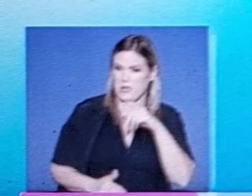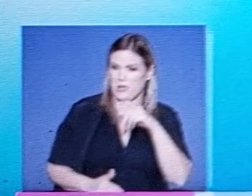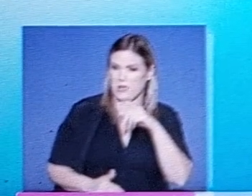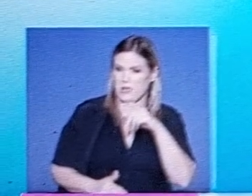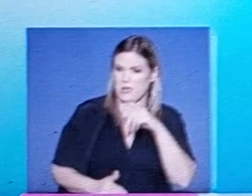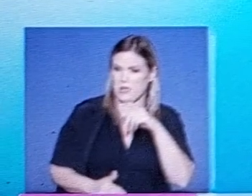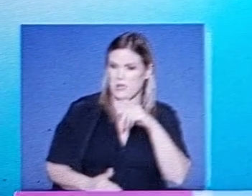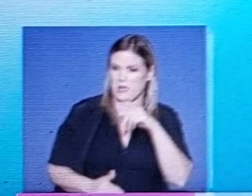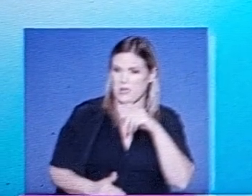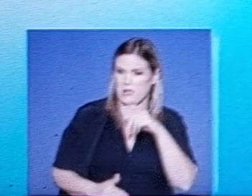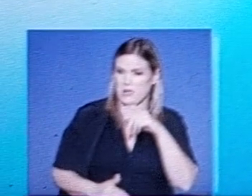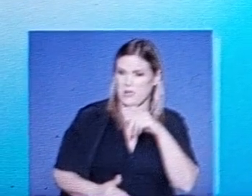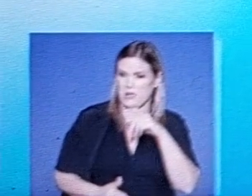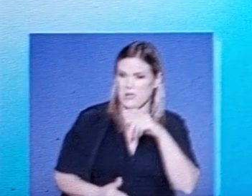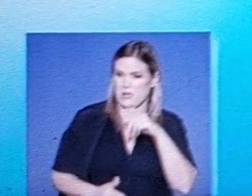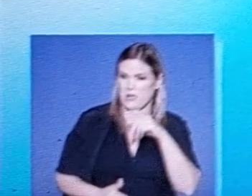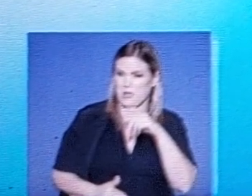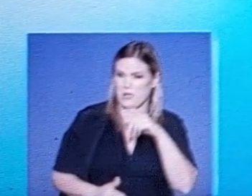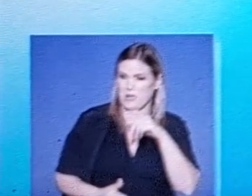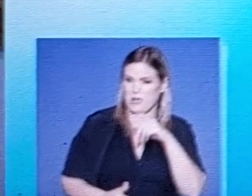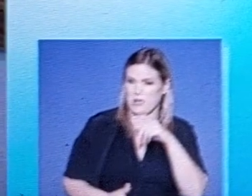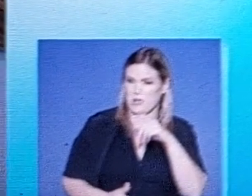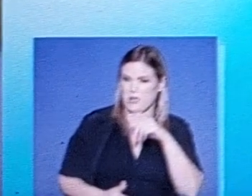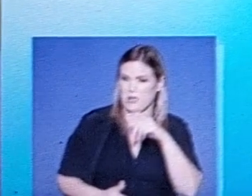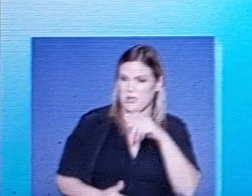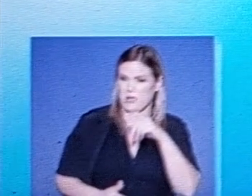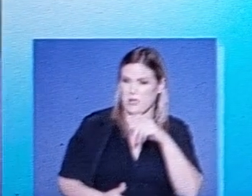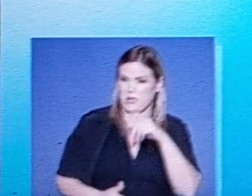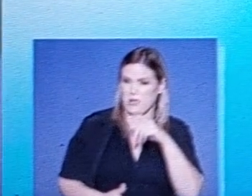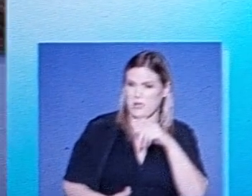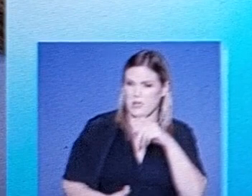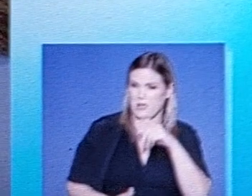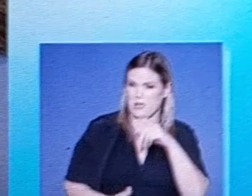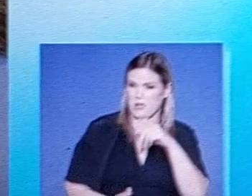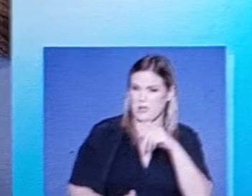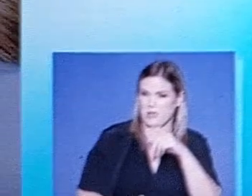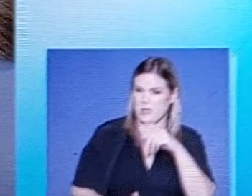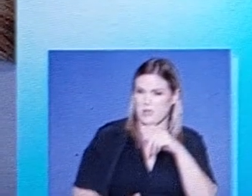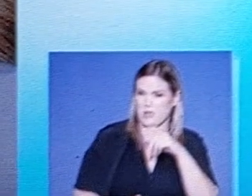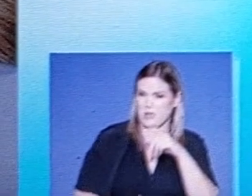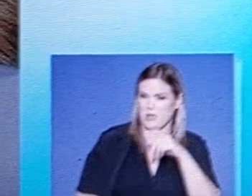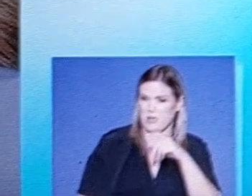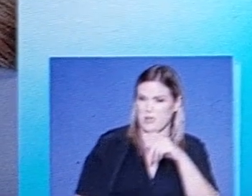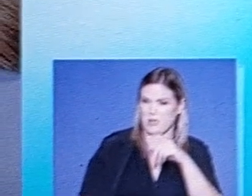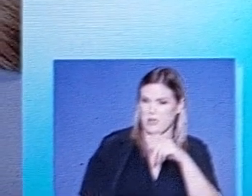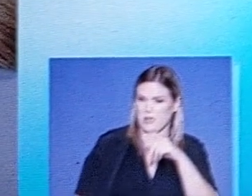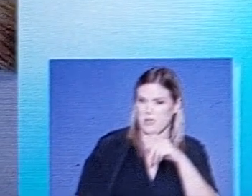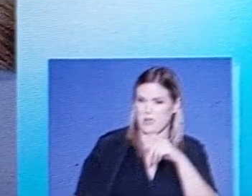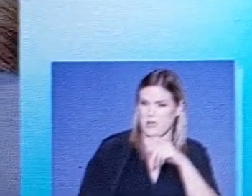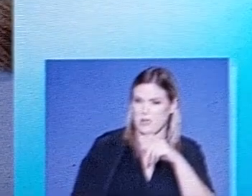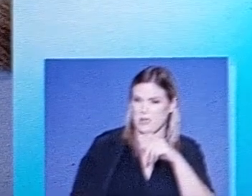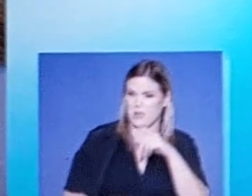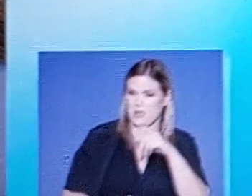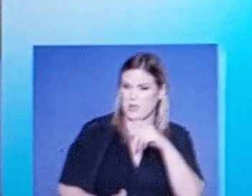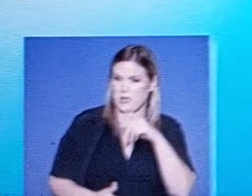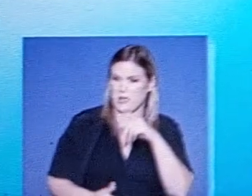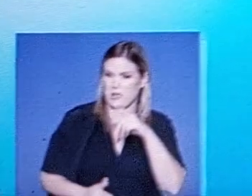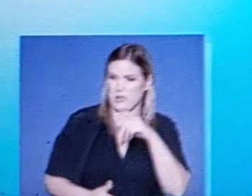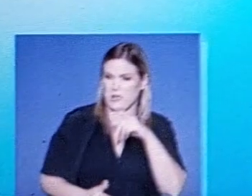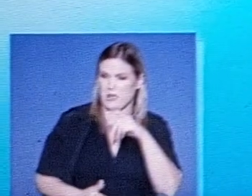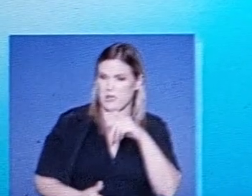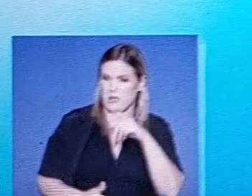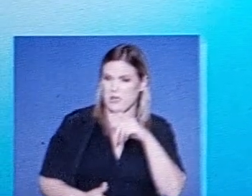ministre Smotrich dit, j'ai pas compris, est-ce que tu proposes de payer les Palestiniens pour qu'ils